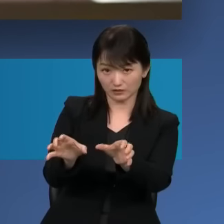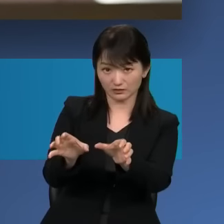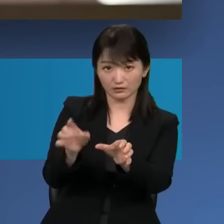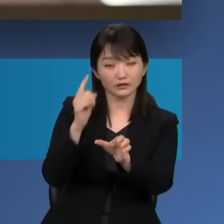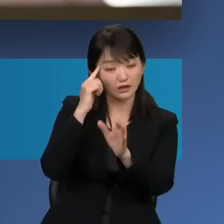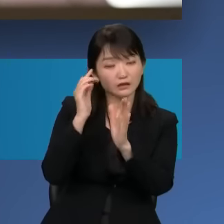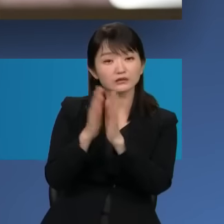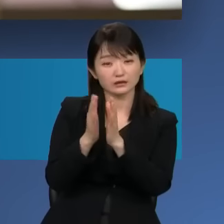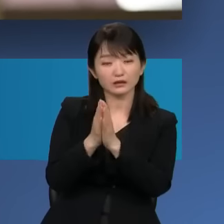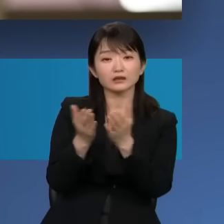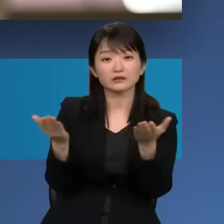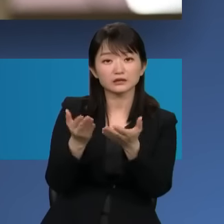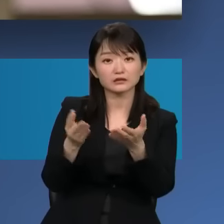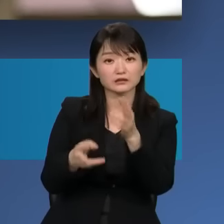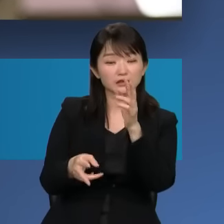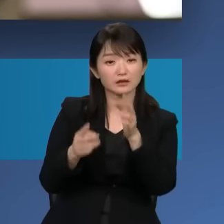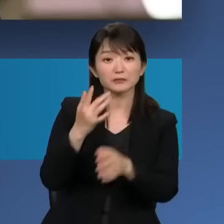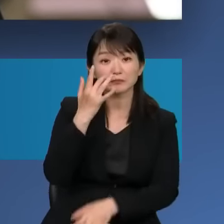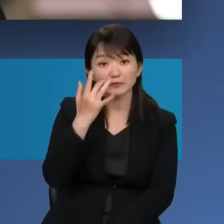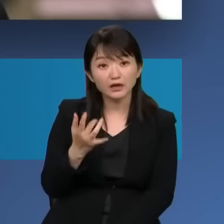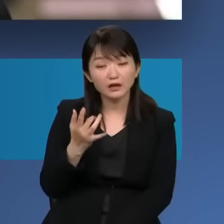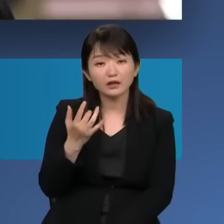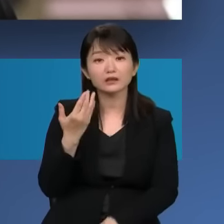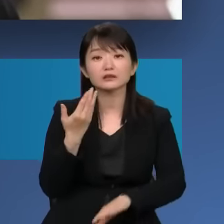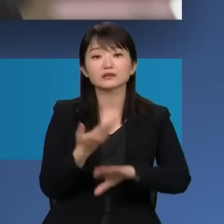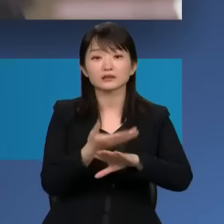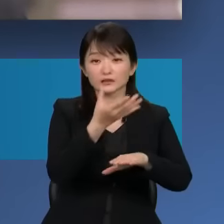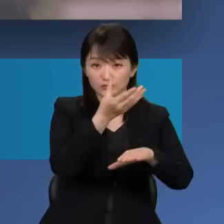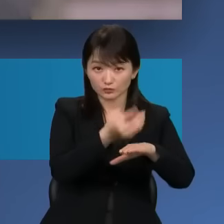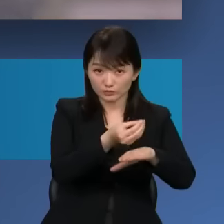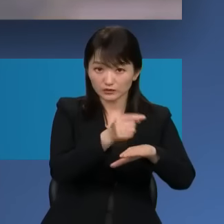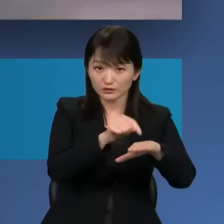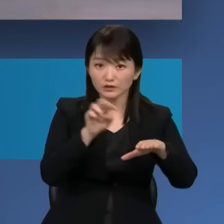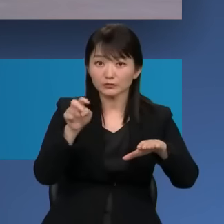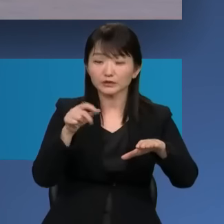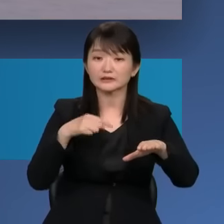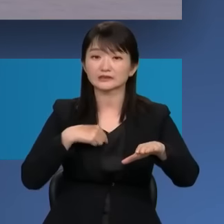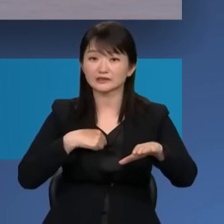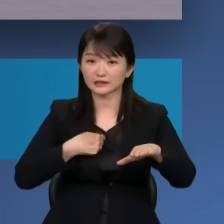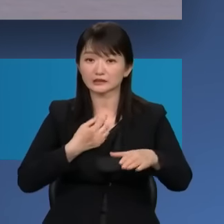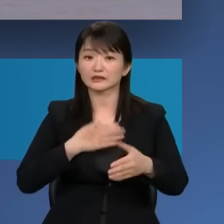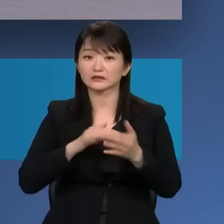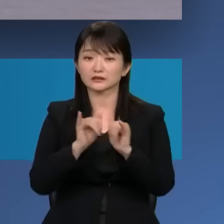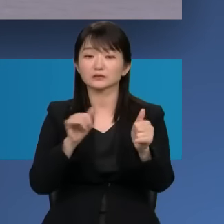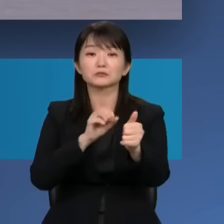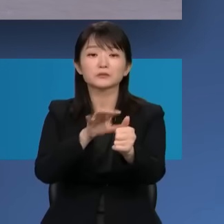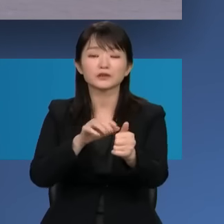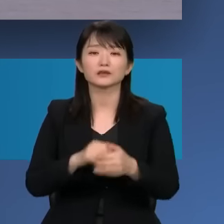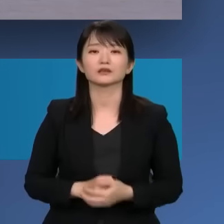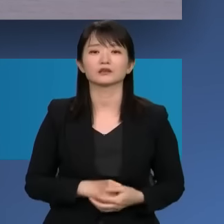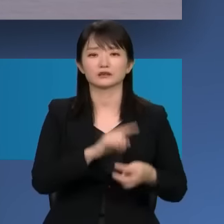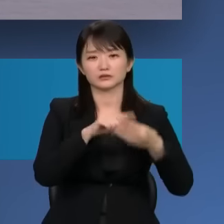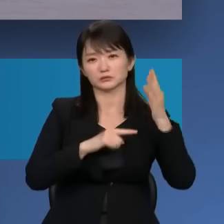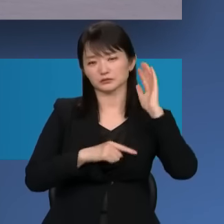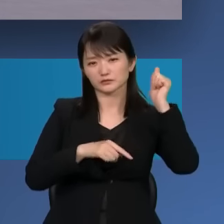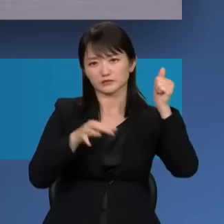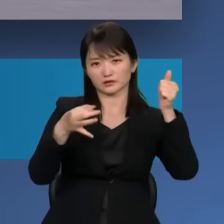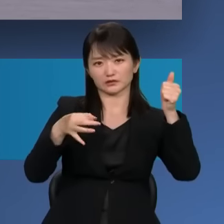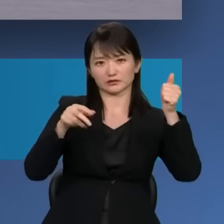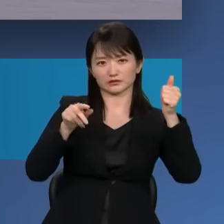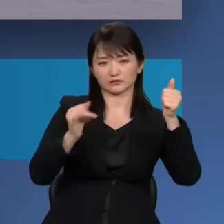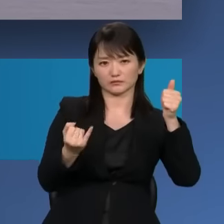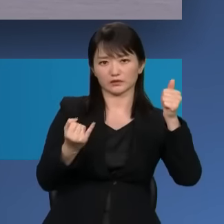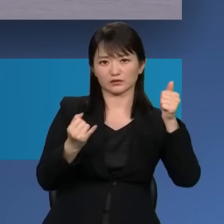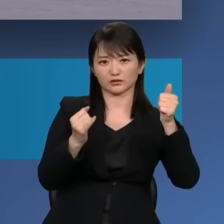있다고 주장하고 나섰습니다. 하지만 또 다른 녹취에서 명 씨는 자신의 지인에게도 윤 대통령이 김영선 전 의원